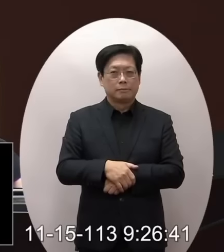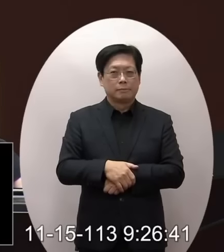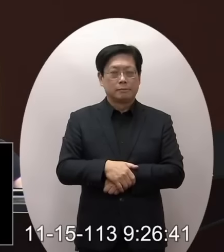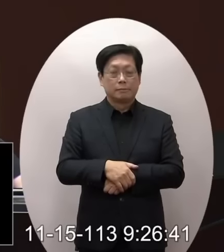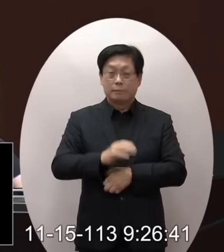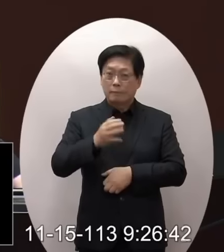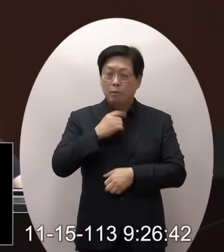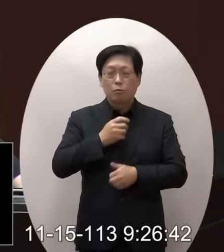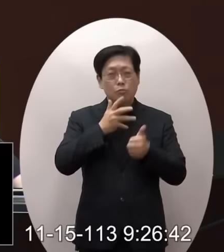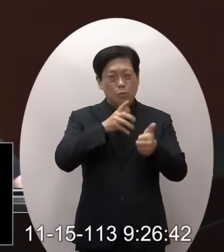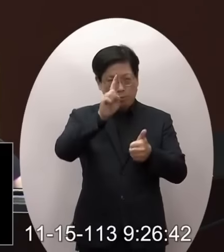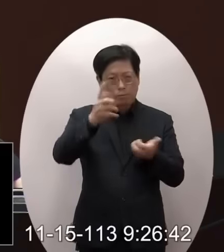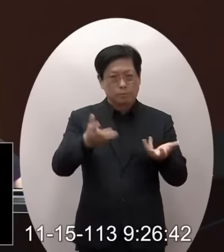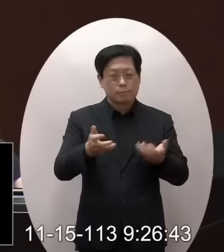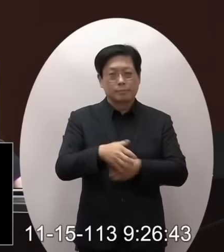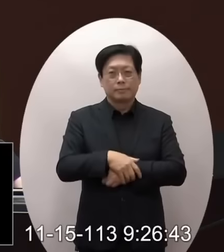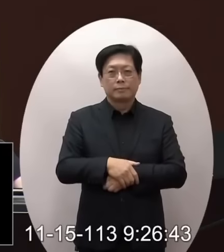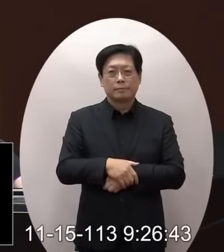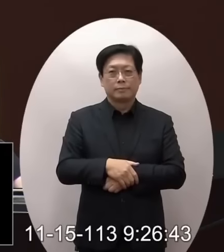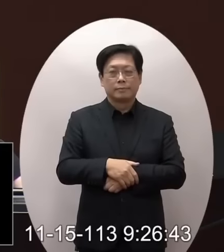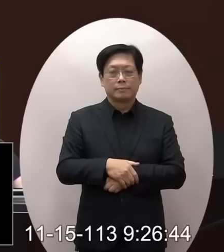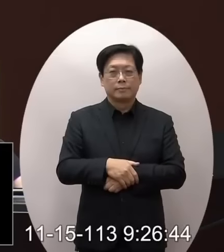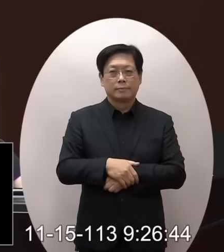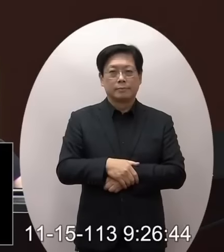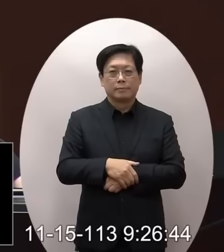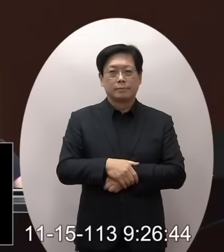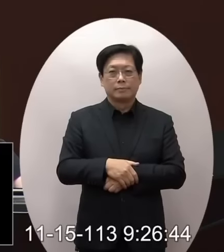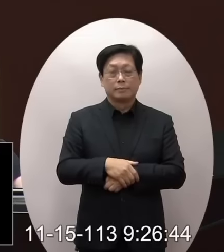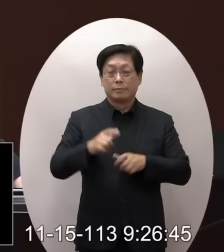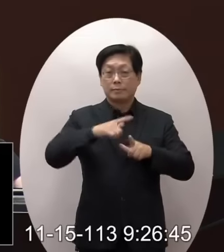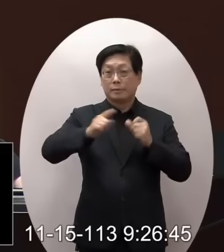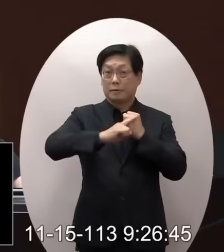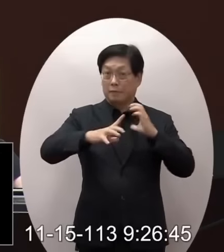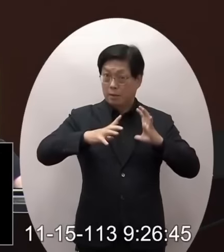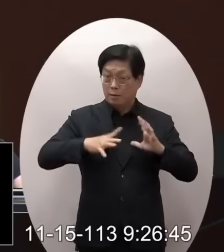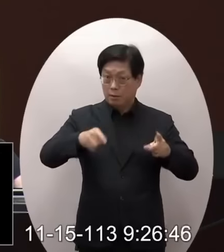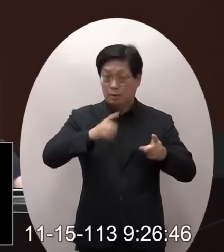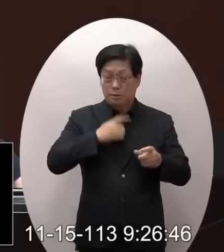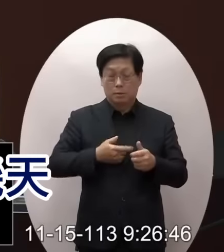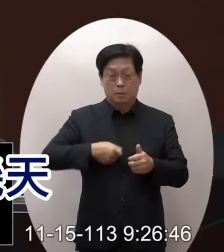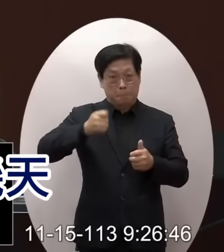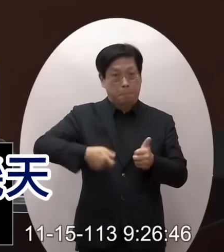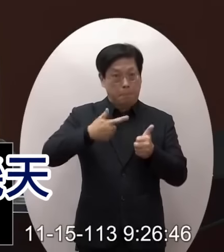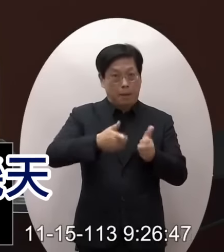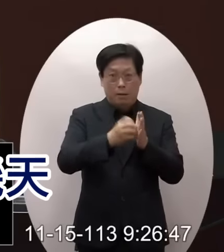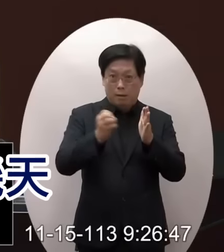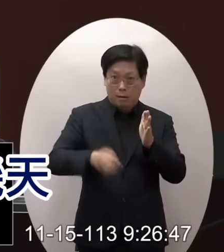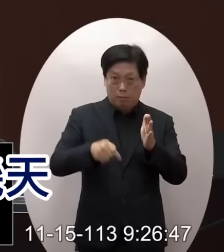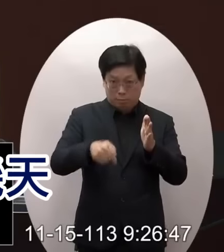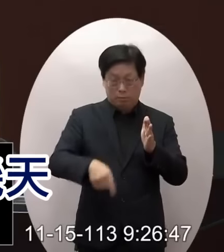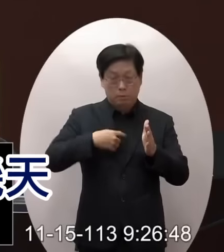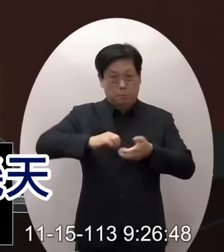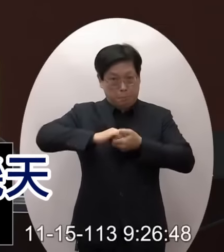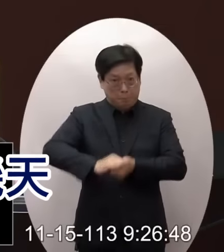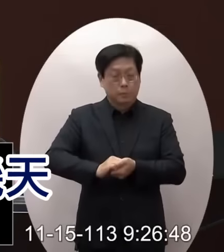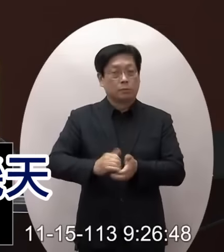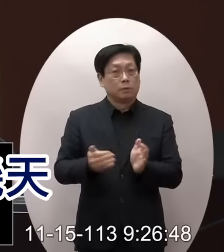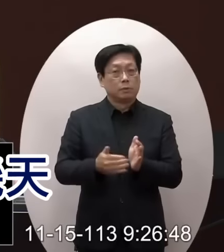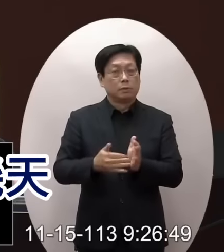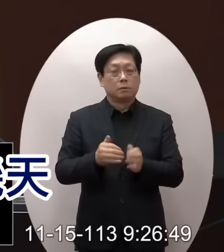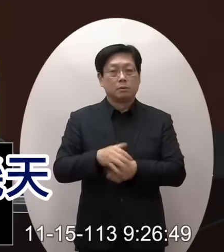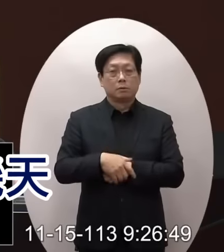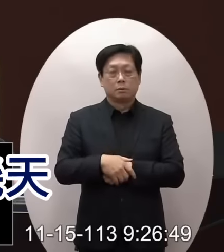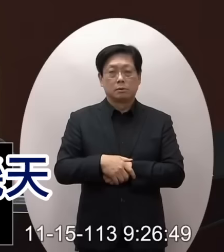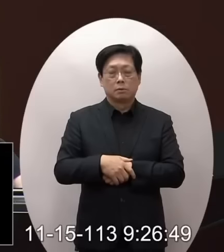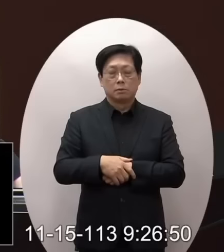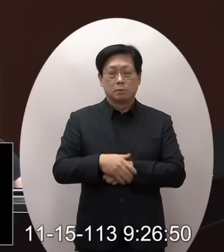可是我就要问一件事情，大法官废死的判决，实质废死判决做出来之后没